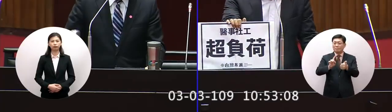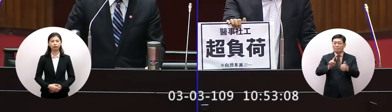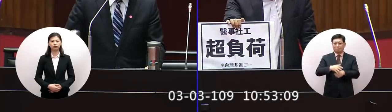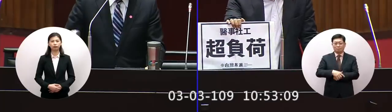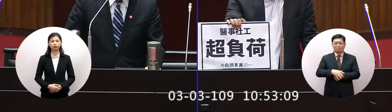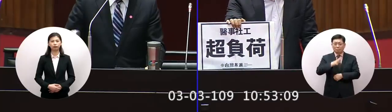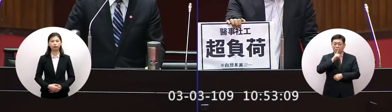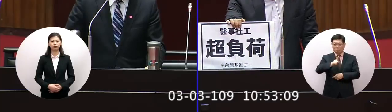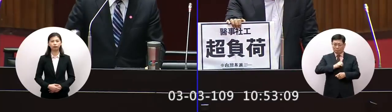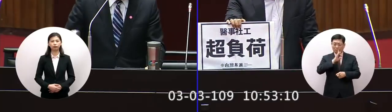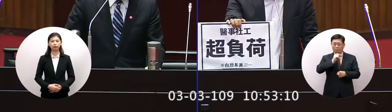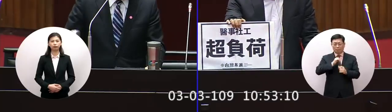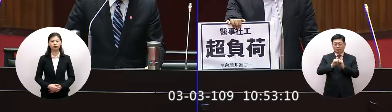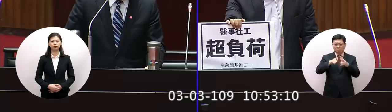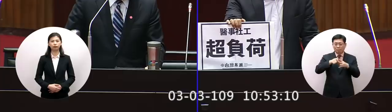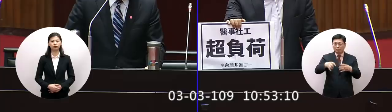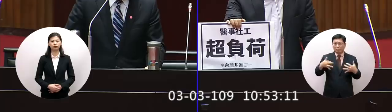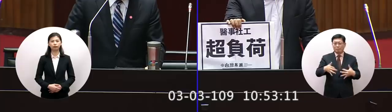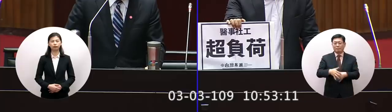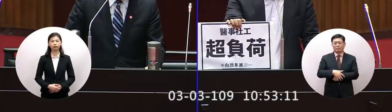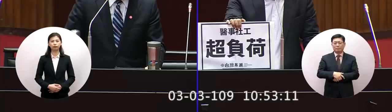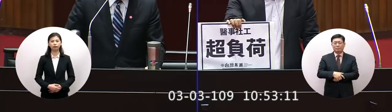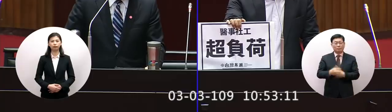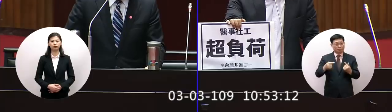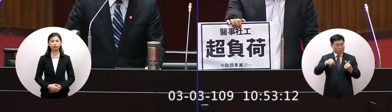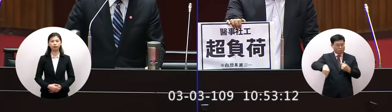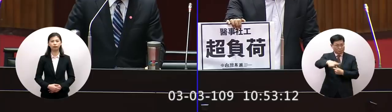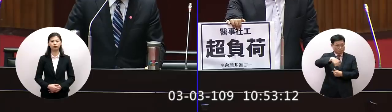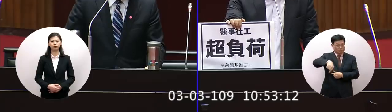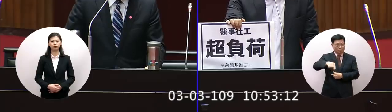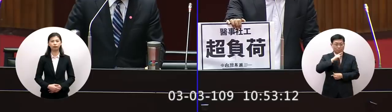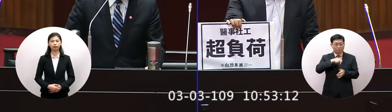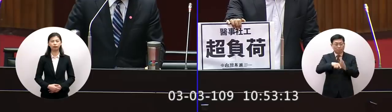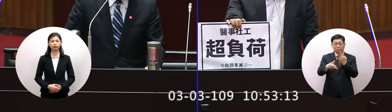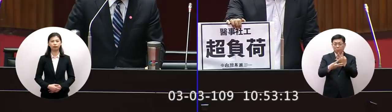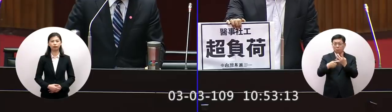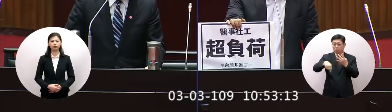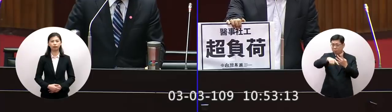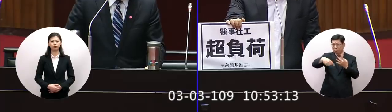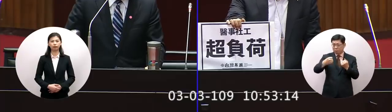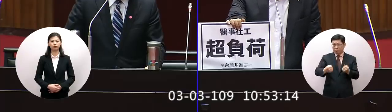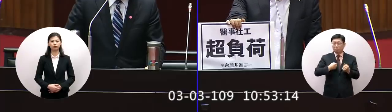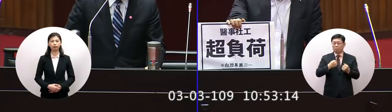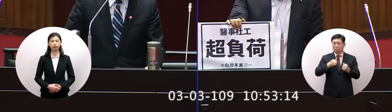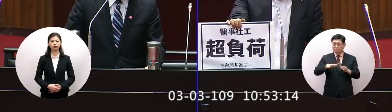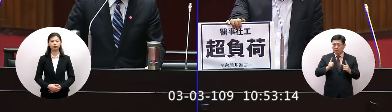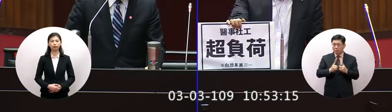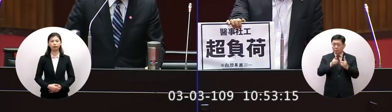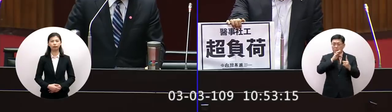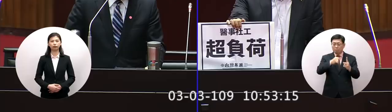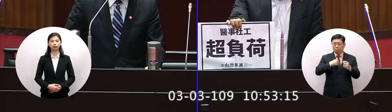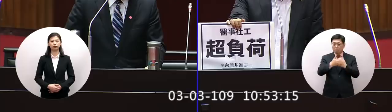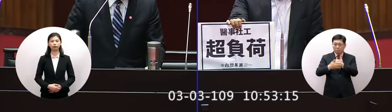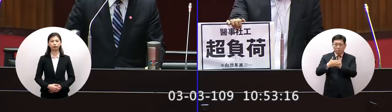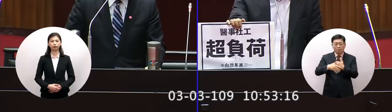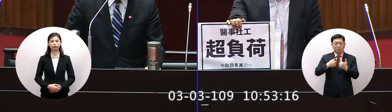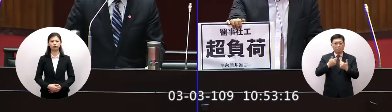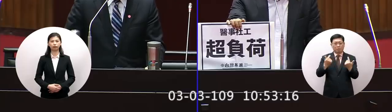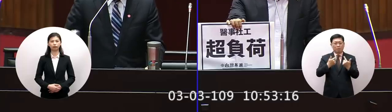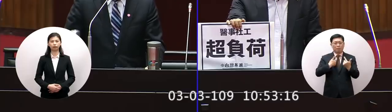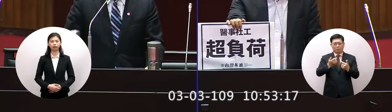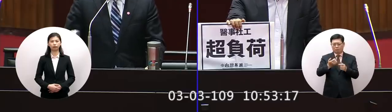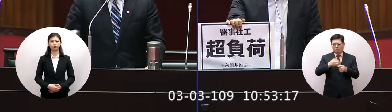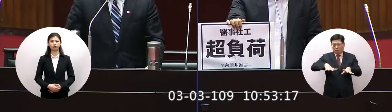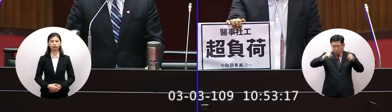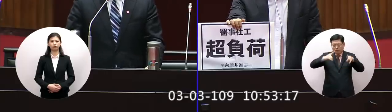医术社工的部分啊，咱知影吼。这些人员，专业的人员，在台湾这道防疫的设施内底，等于是咱台